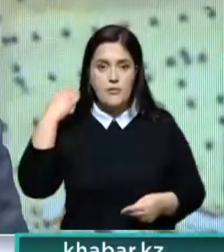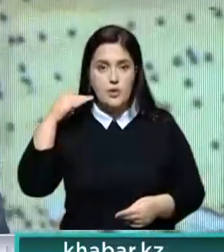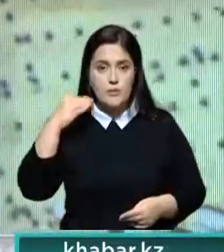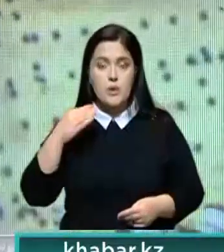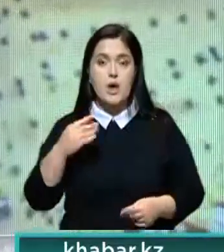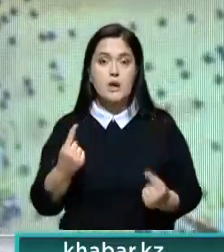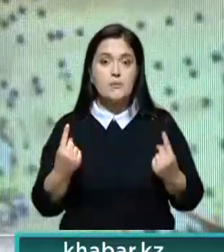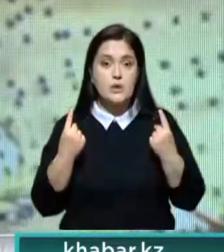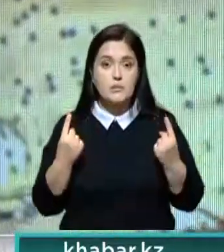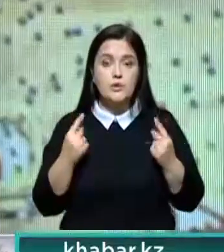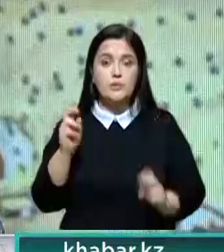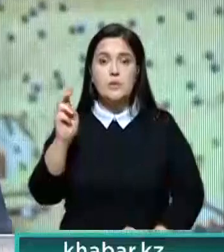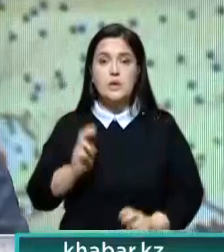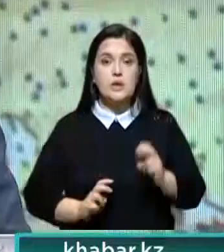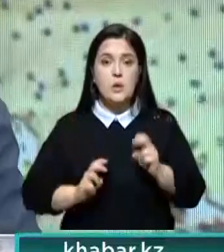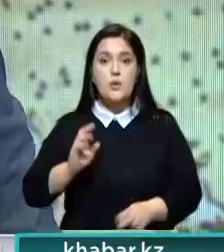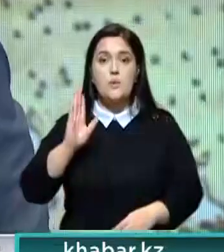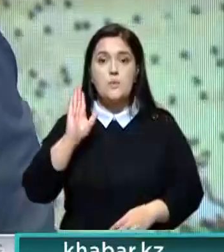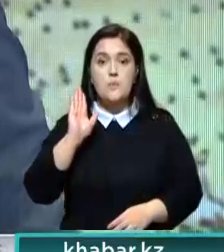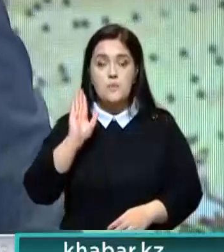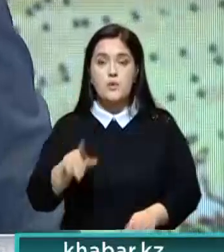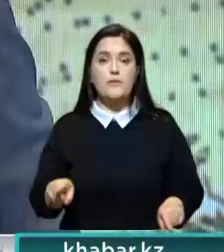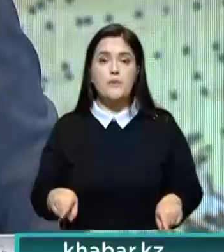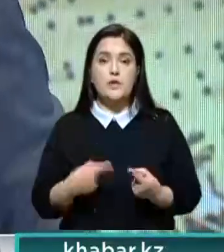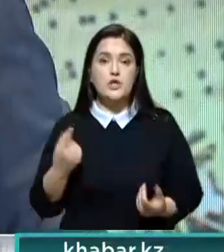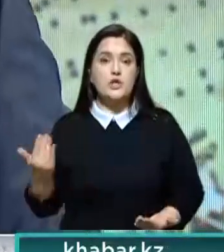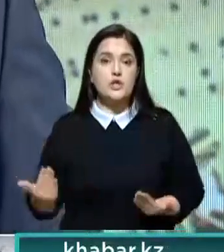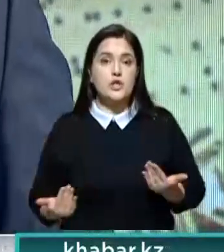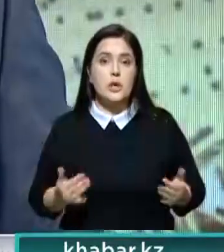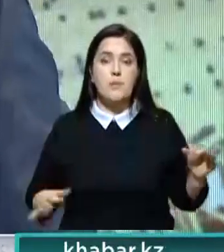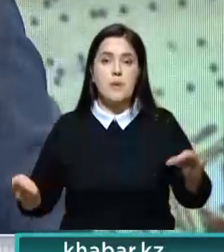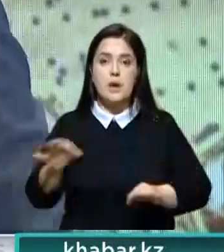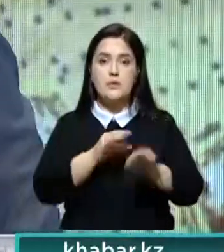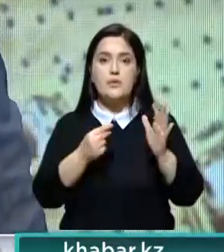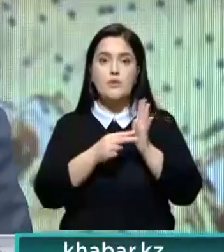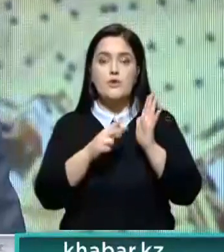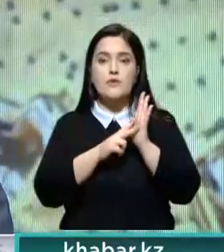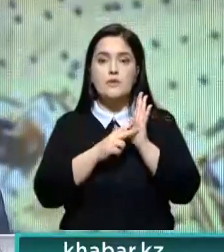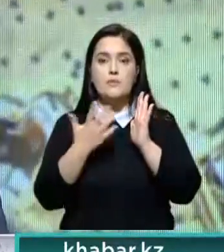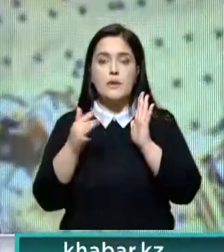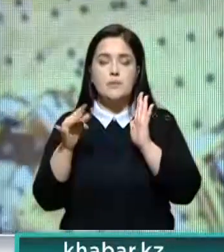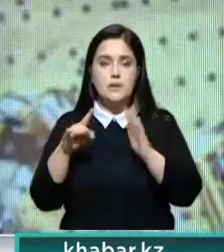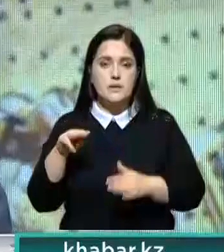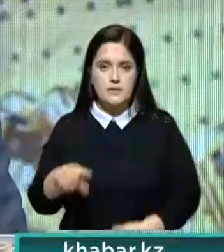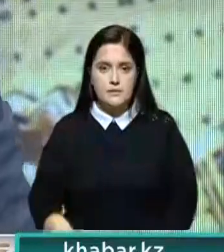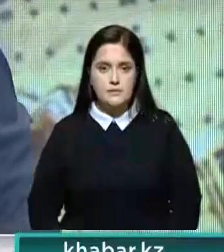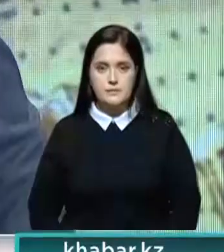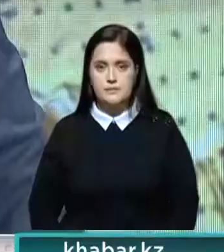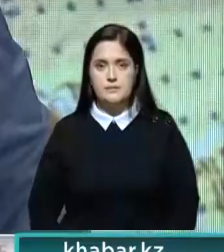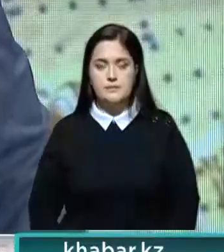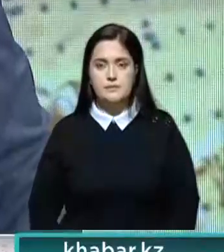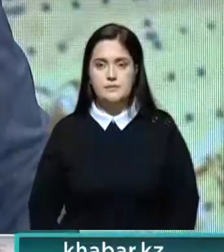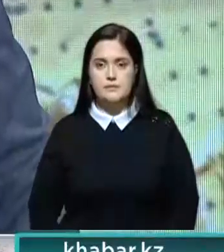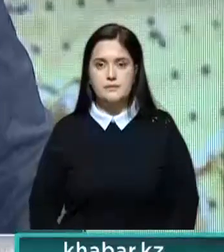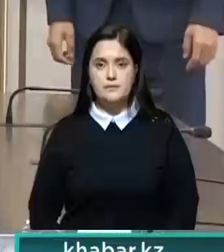в Актобе. Теперь одному из крупных предприятий региона предстоит воплотить в жизнь масштабные проекты стоимостью 85 миллиардов тенге.